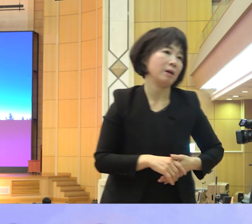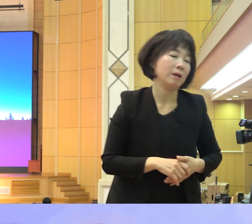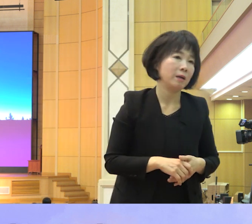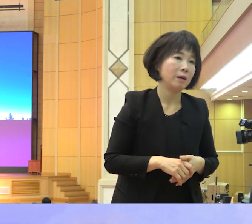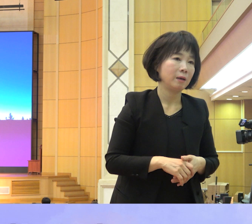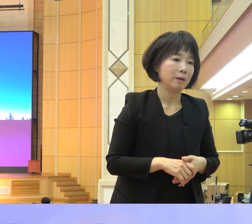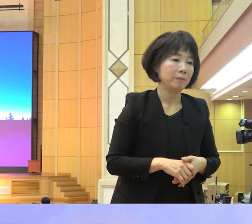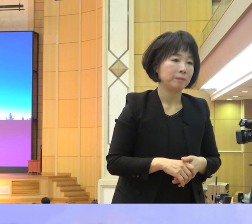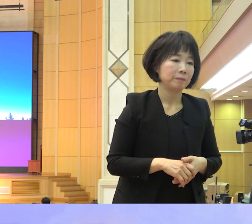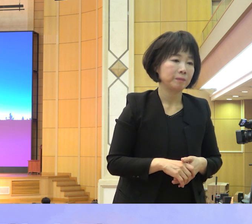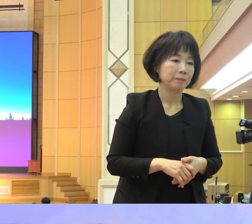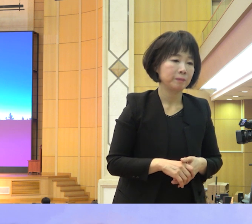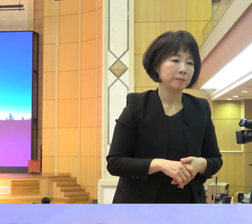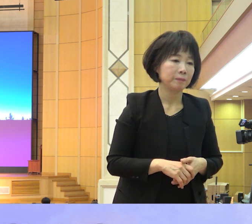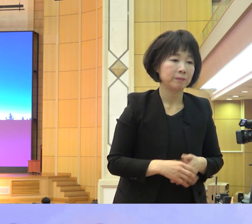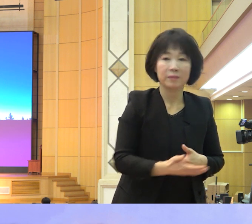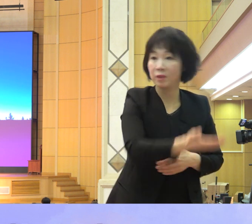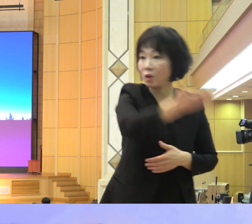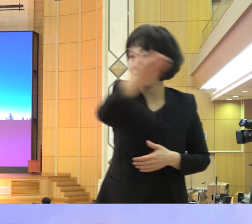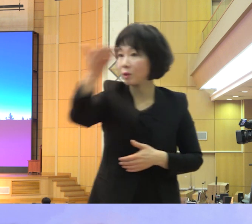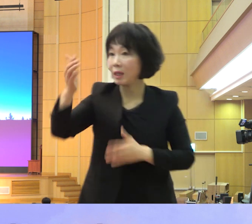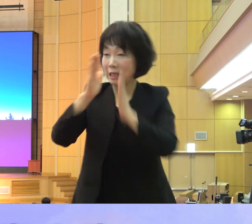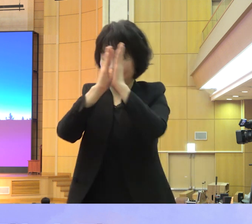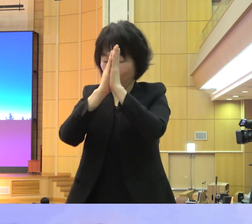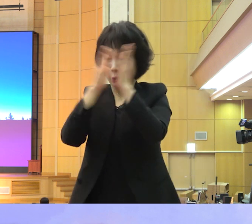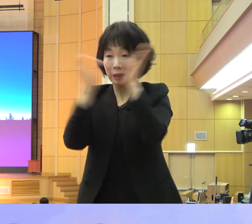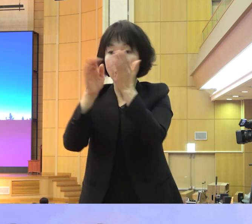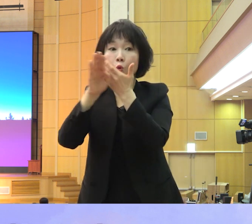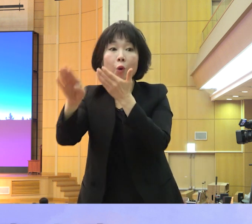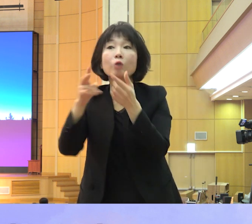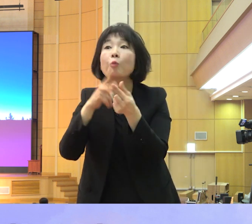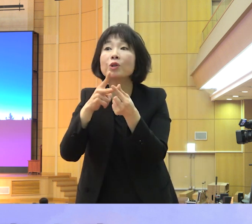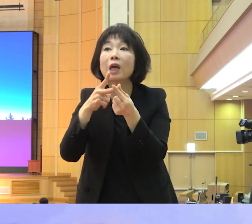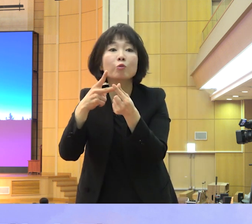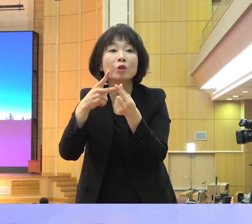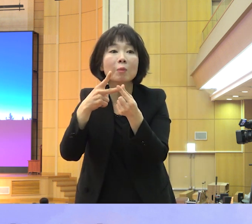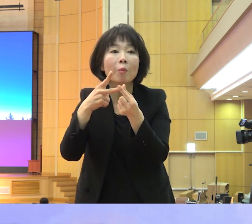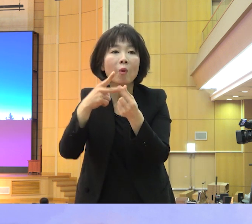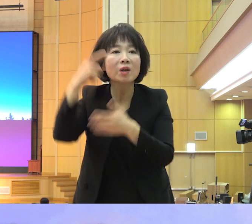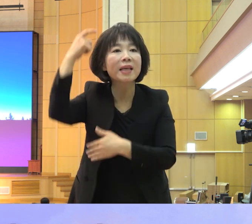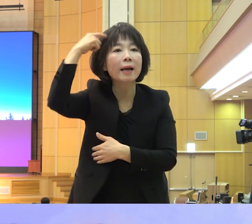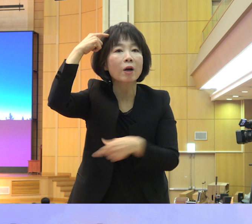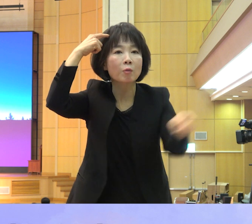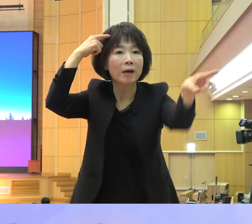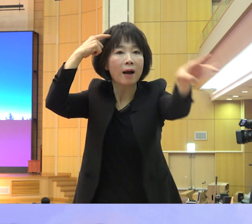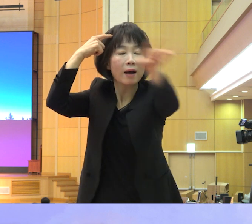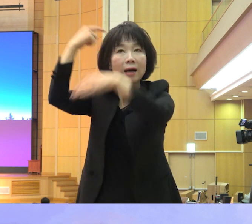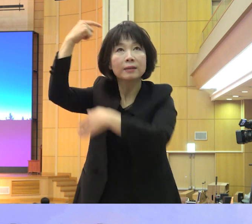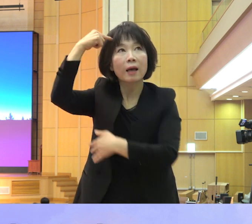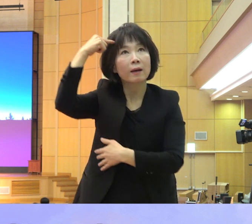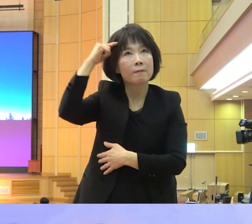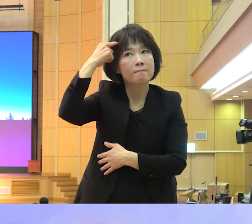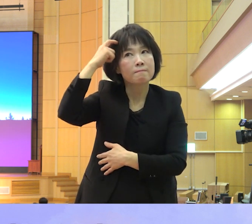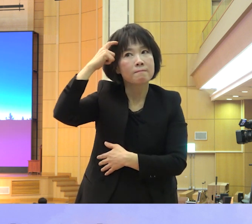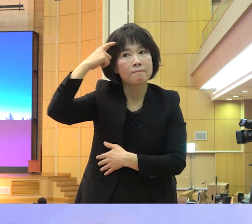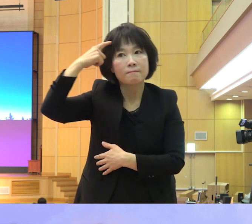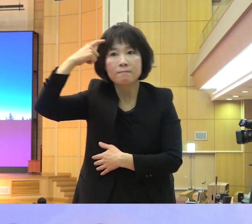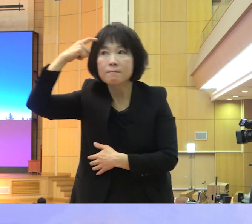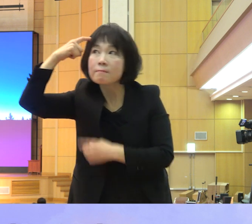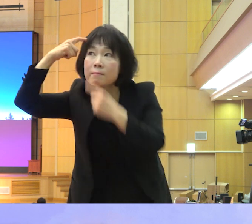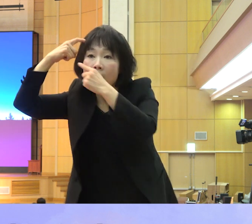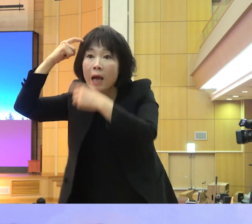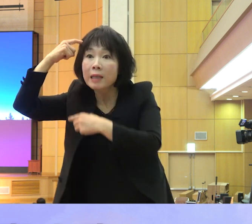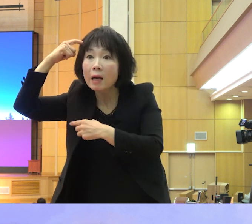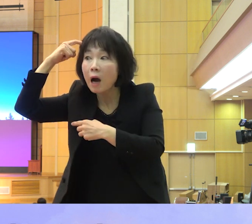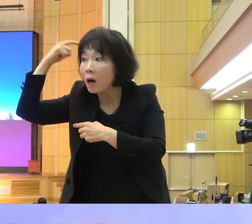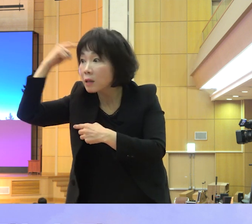구하고 그 다음에 생각하는 것이에요. 여러분 생각이 참 중요합니다.